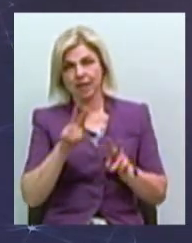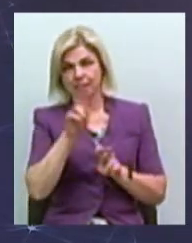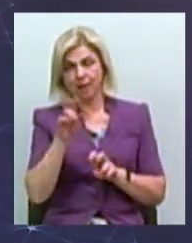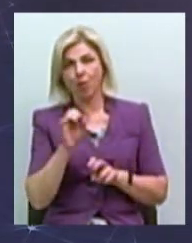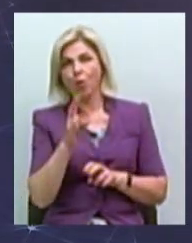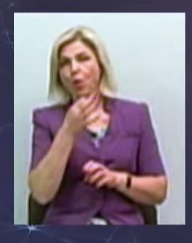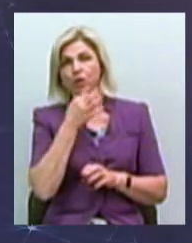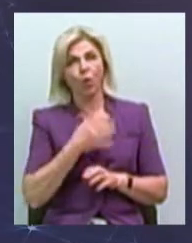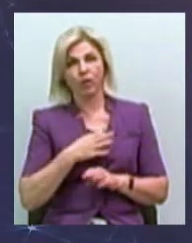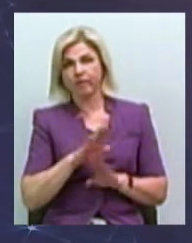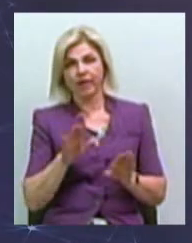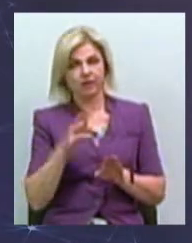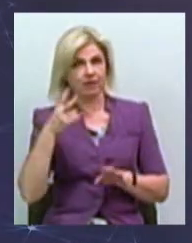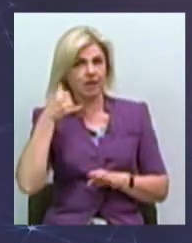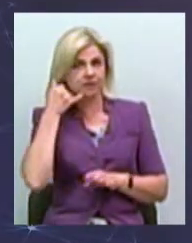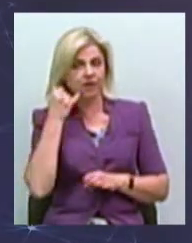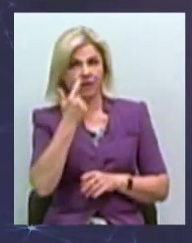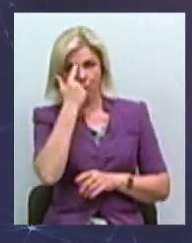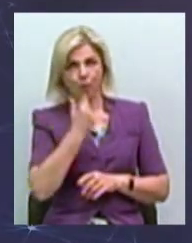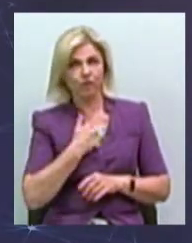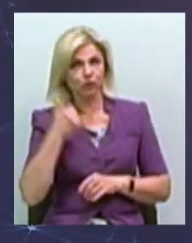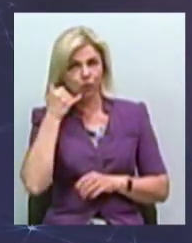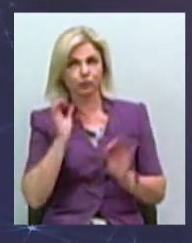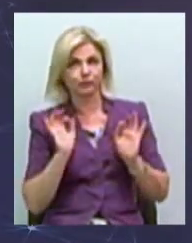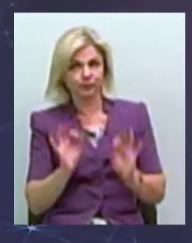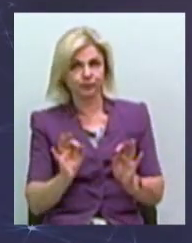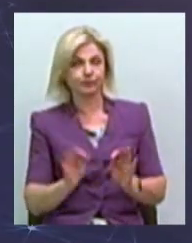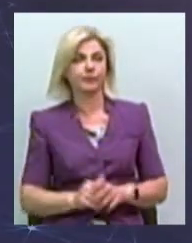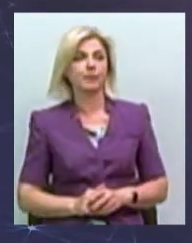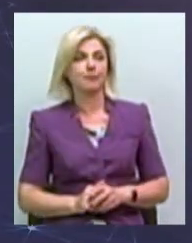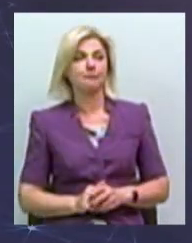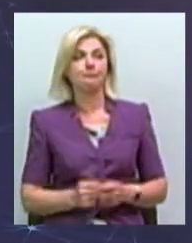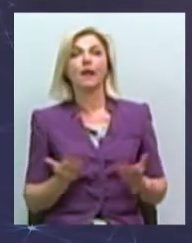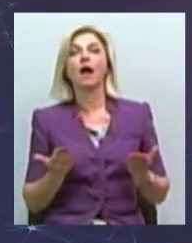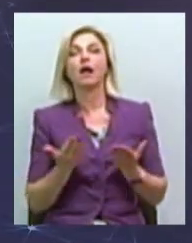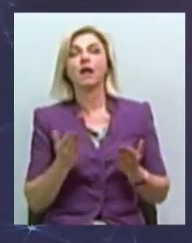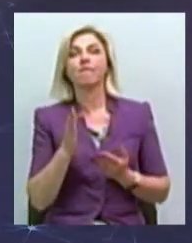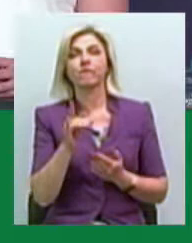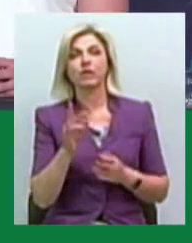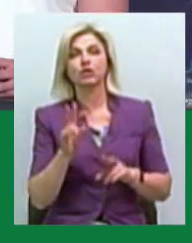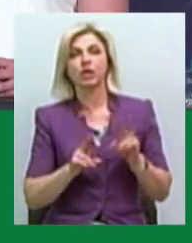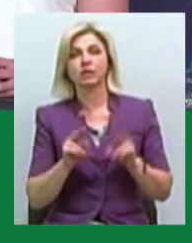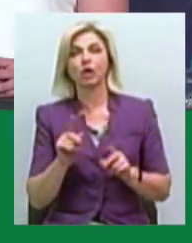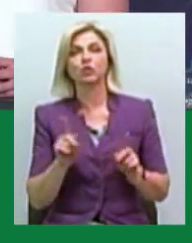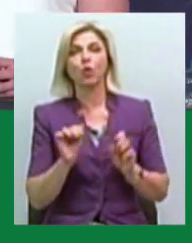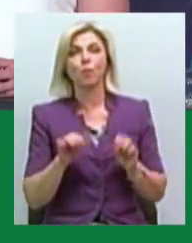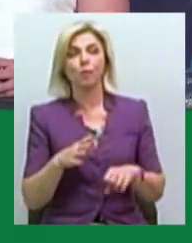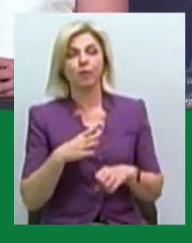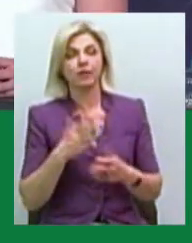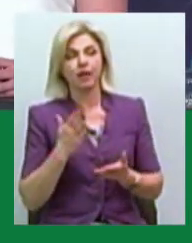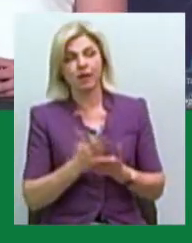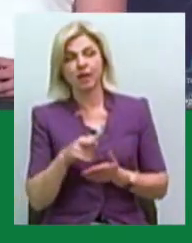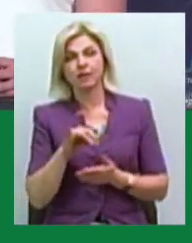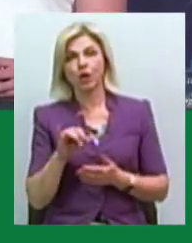відповів ні на дзвінок, ані на повідомлення. Яким ви вважаєте, може бути рішення Кабінету міністрів, чи є у вас хоч якась інформація з